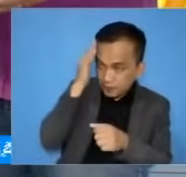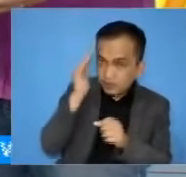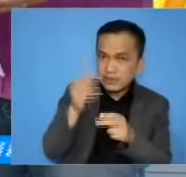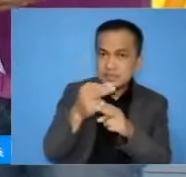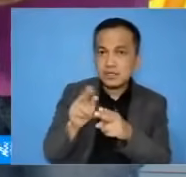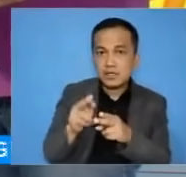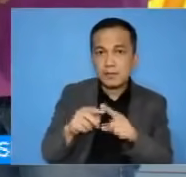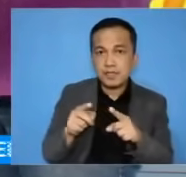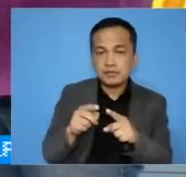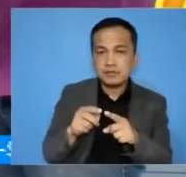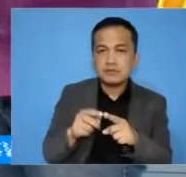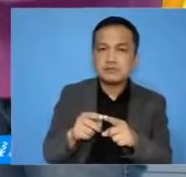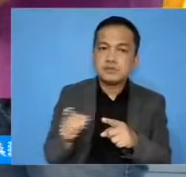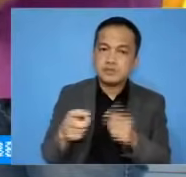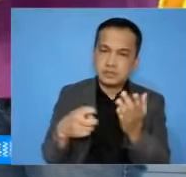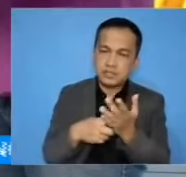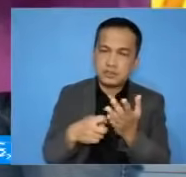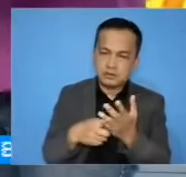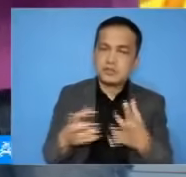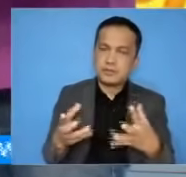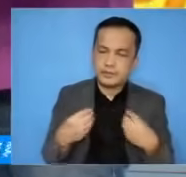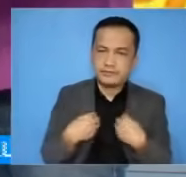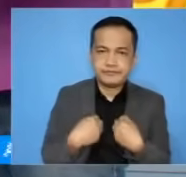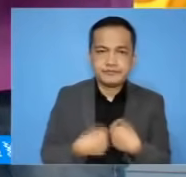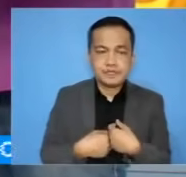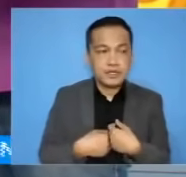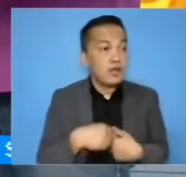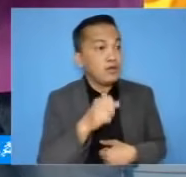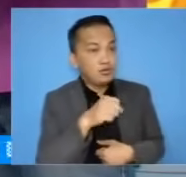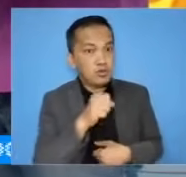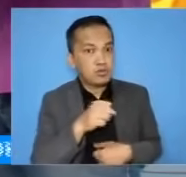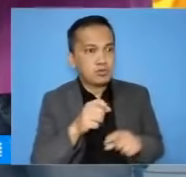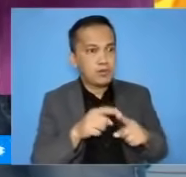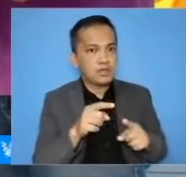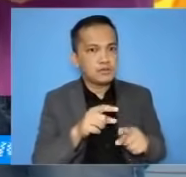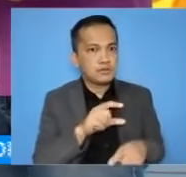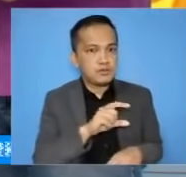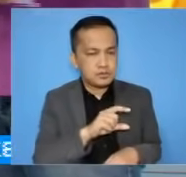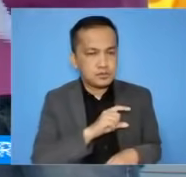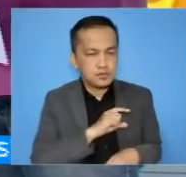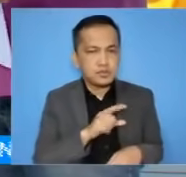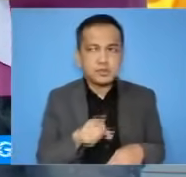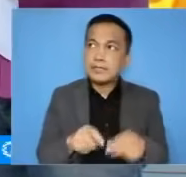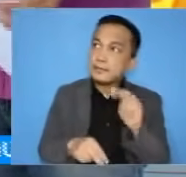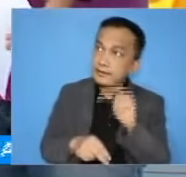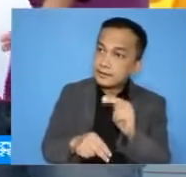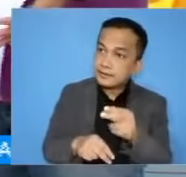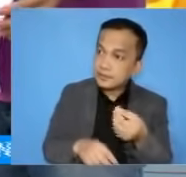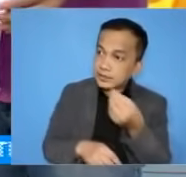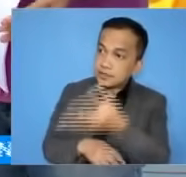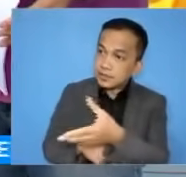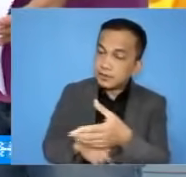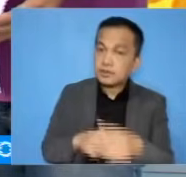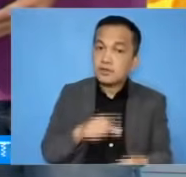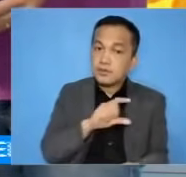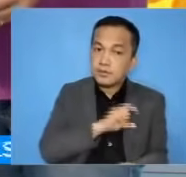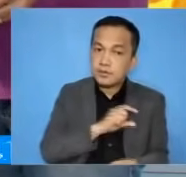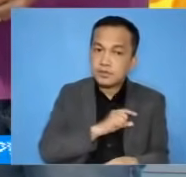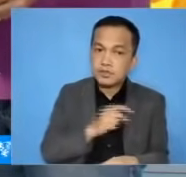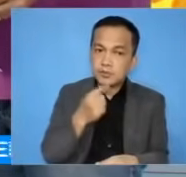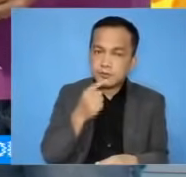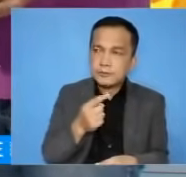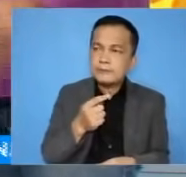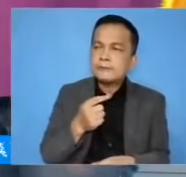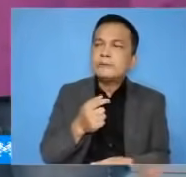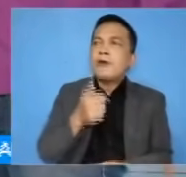kukunin mo pa rin yung ticket, tatanggapin mo pa rin. Oo, pero si enforcer. Pero, kailangan we have to give it to the traffic enforcer na talagang nag-practice siya ng